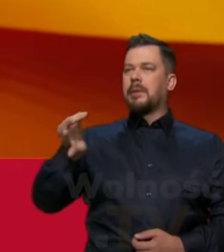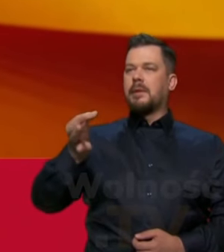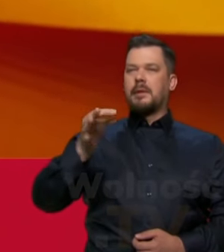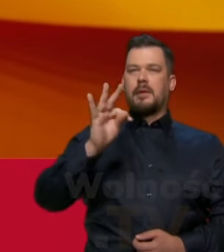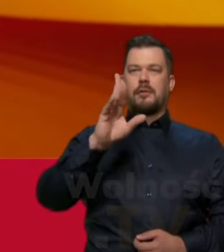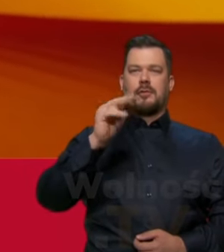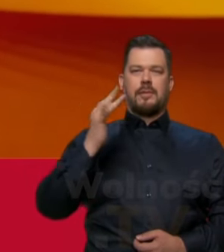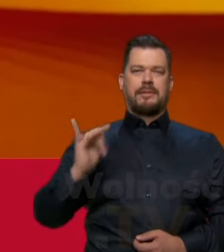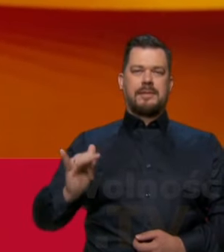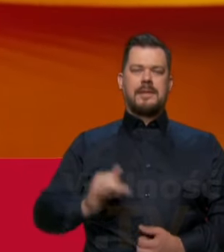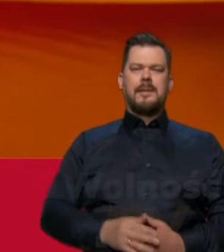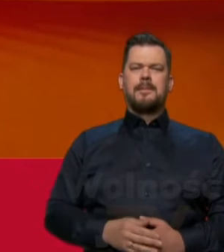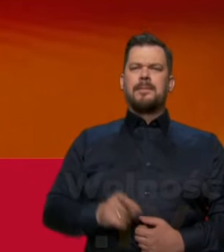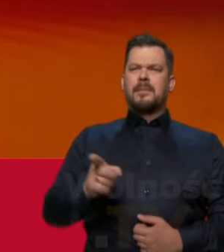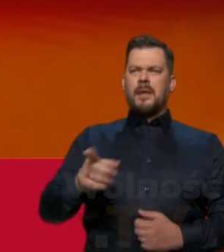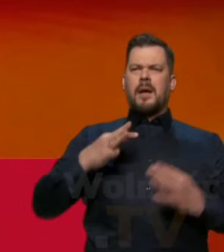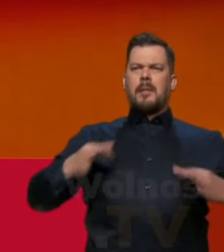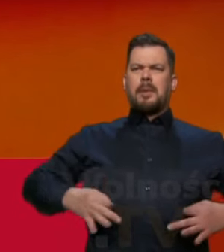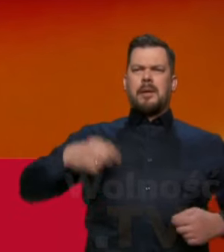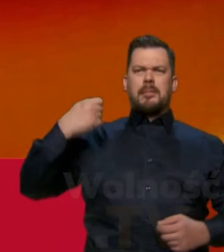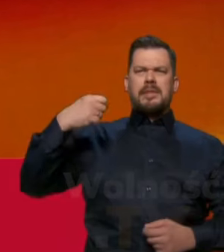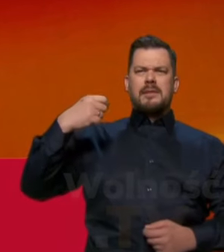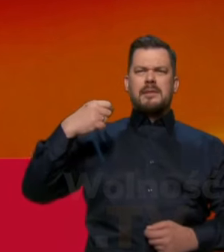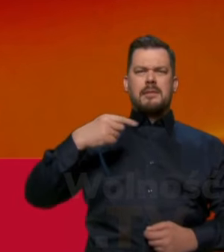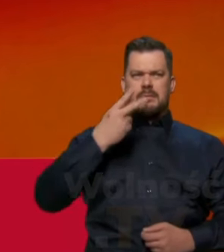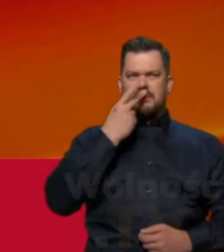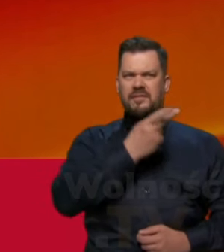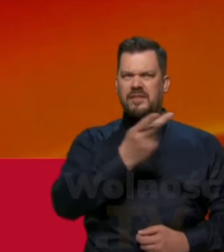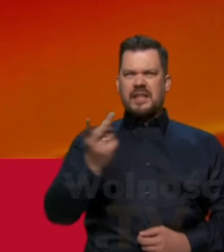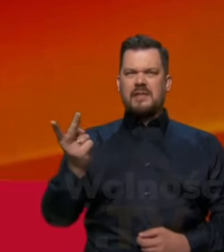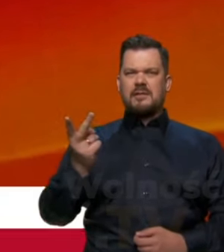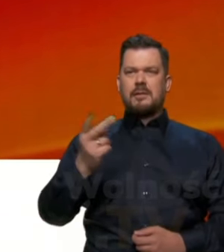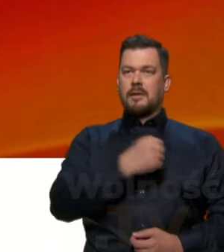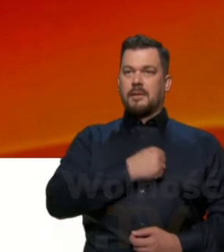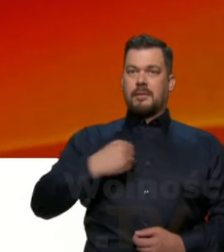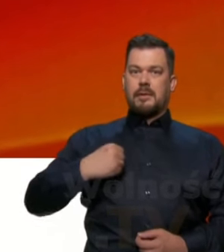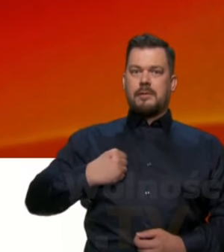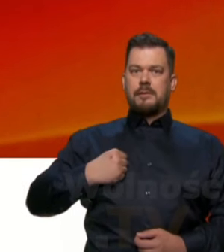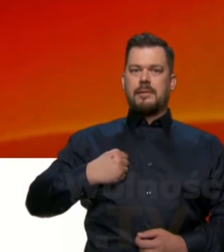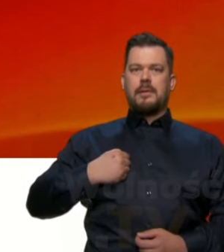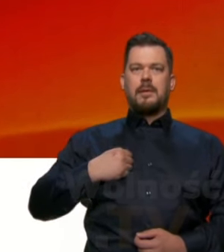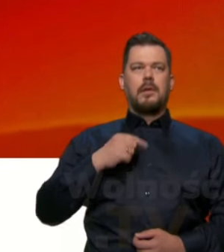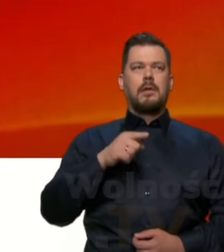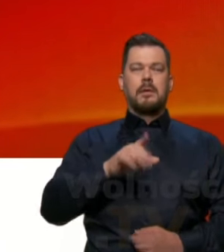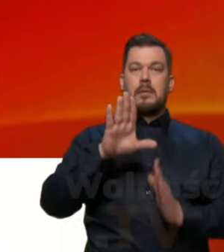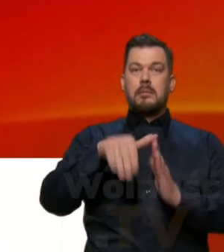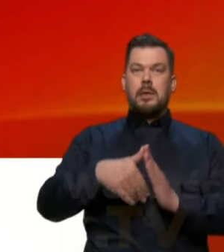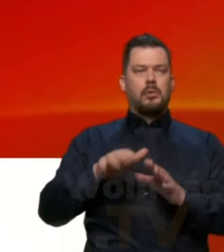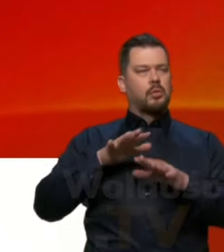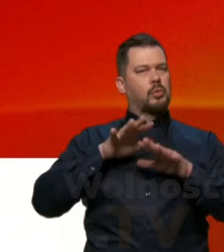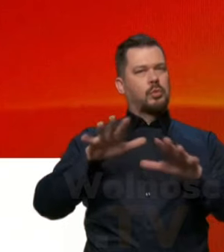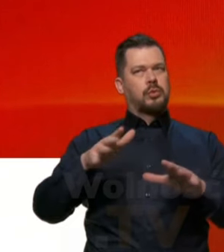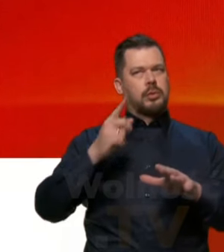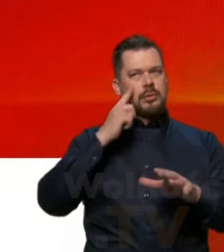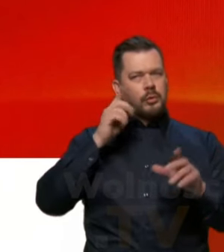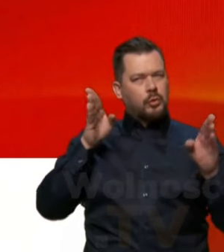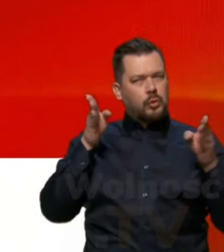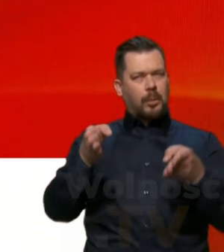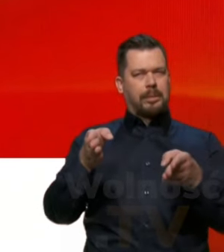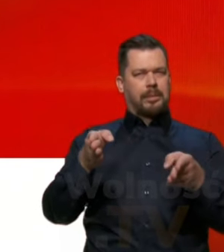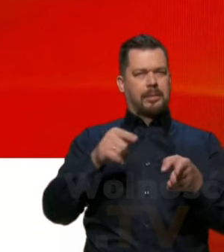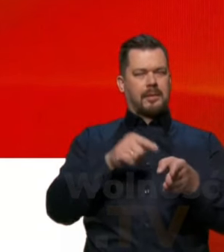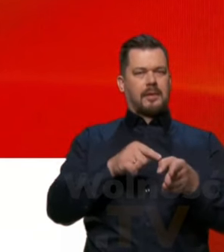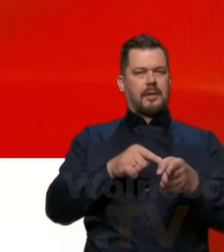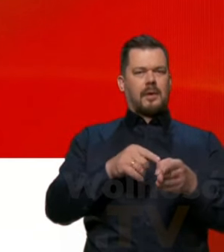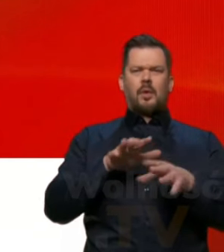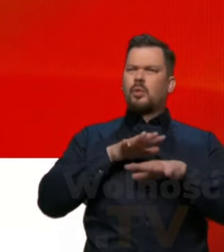Trzaskowskiego. Panie prezydencie, Warszawa, jak już widzimy po tej debacie nawet, jest miastem, które wymaga bardzo wiele uwagi. Miastem, które